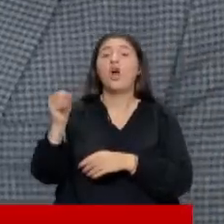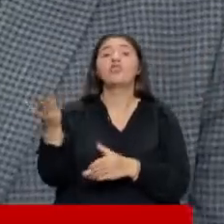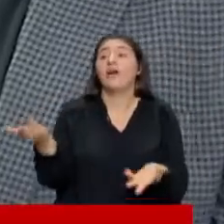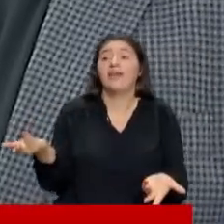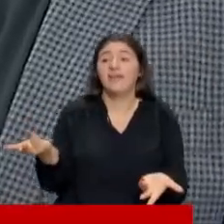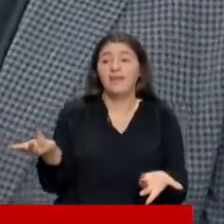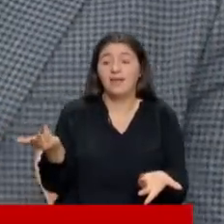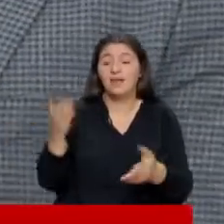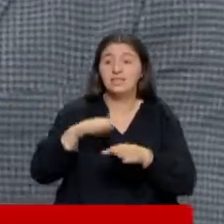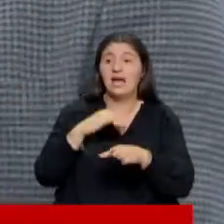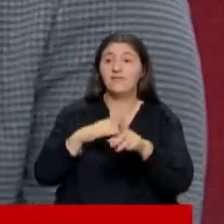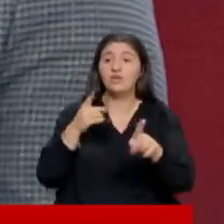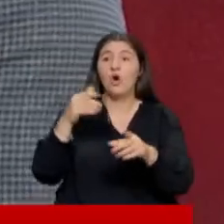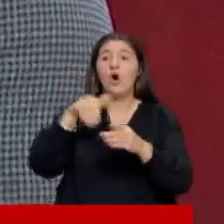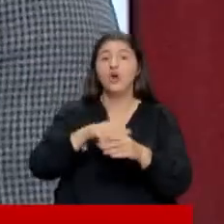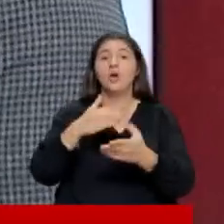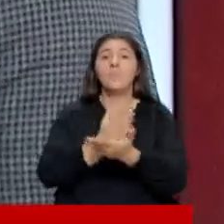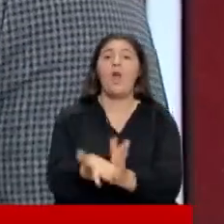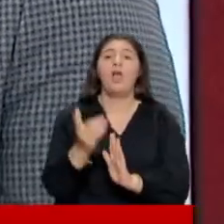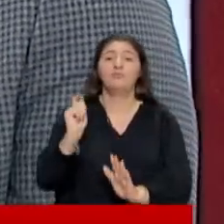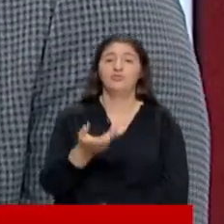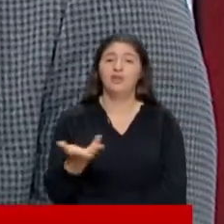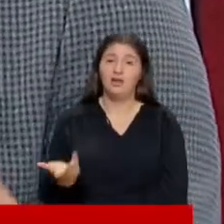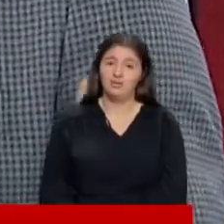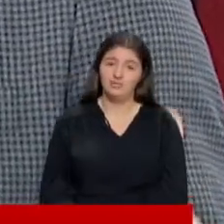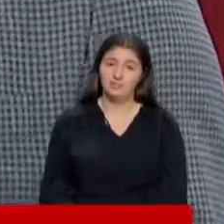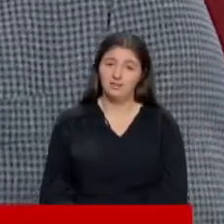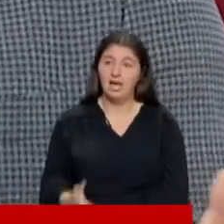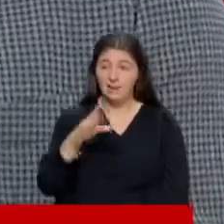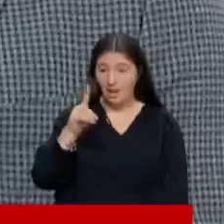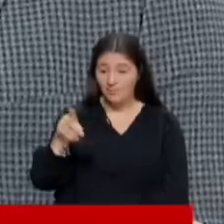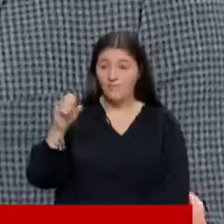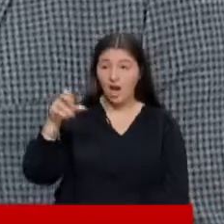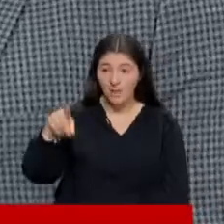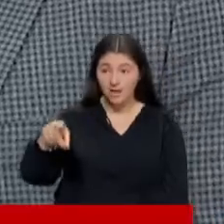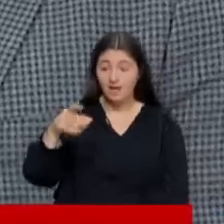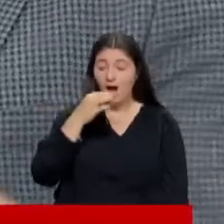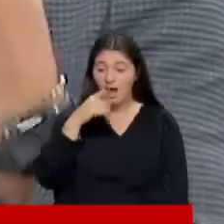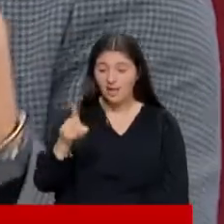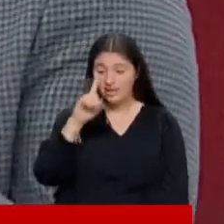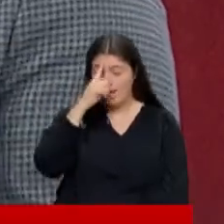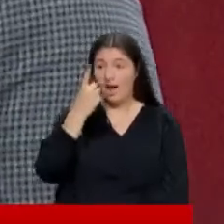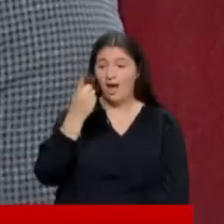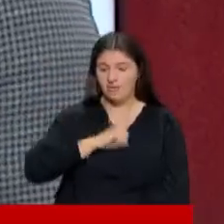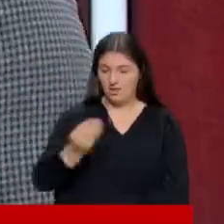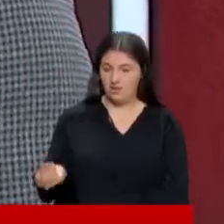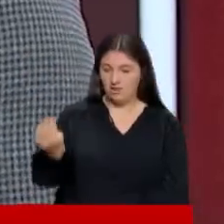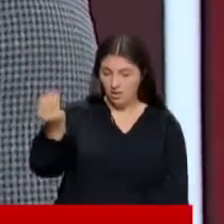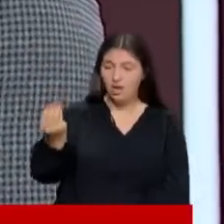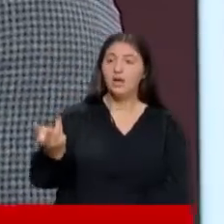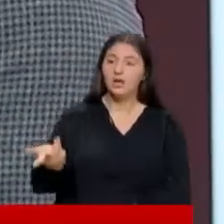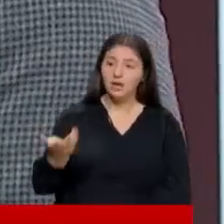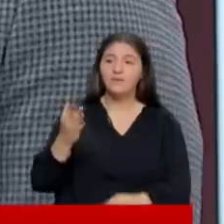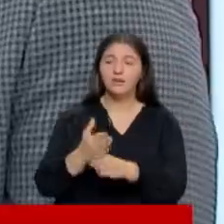koyacak ki Mansur Yavaş'ın oylarını bölecek Yani eğer MHP ve AK Parti Ankara'da tek aday çıkarırsa